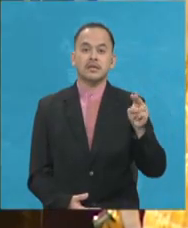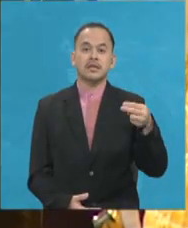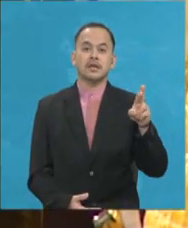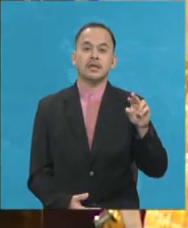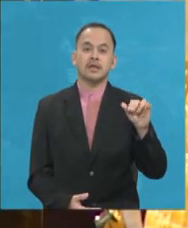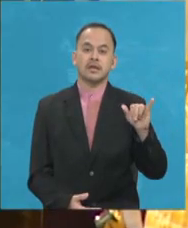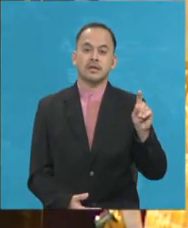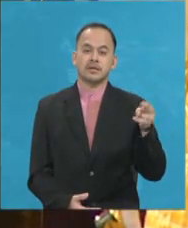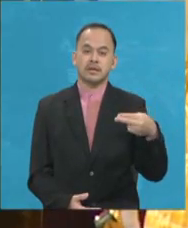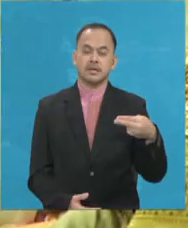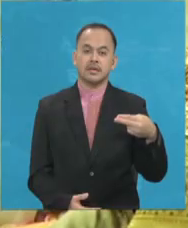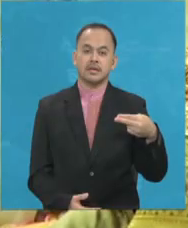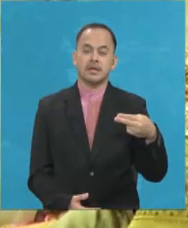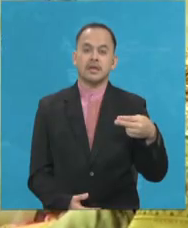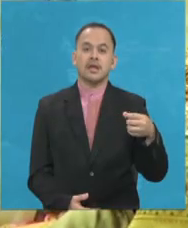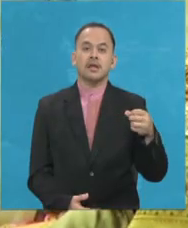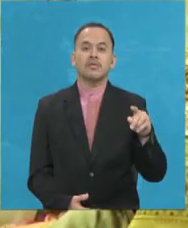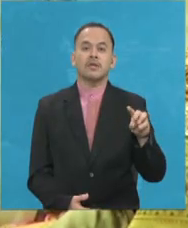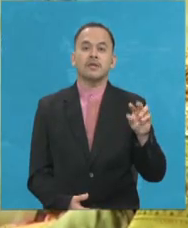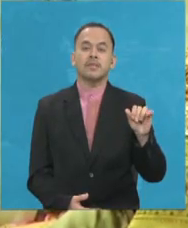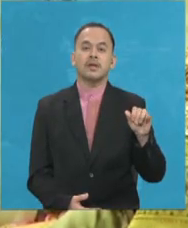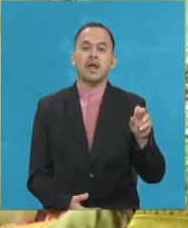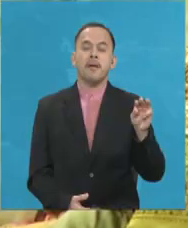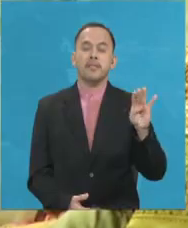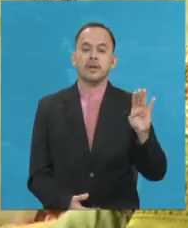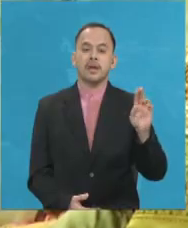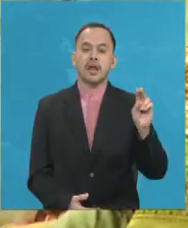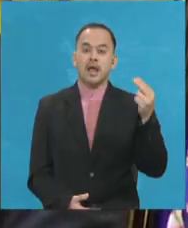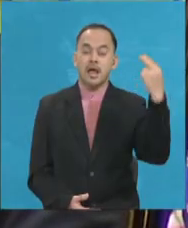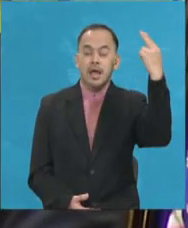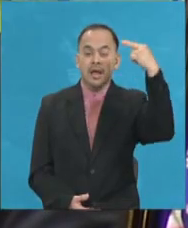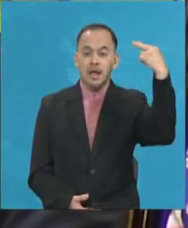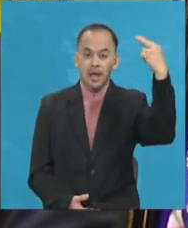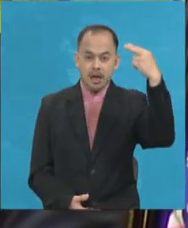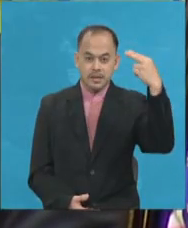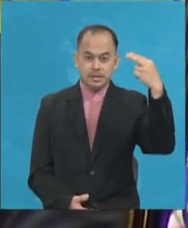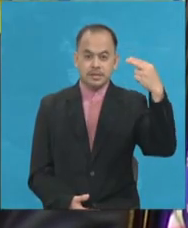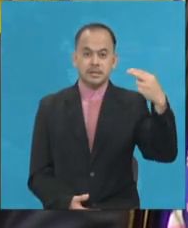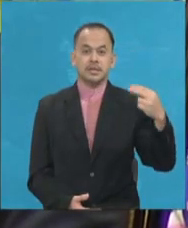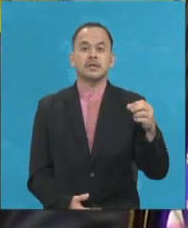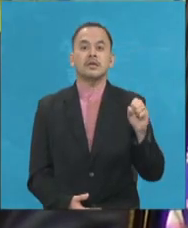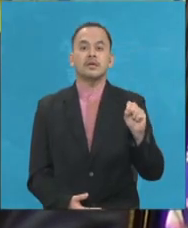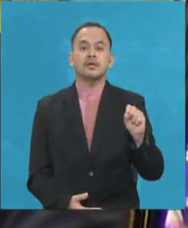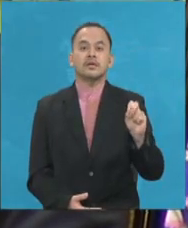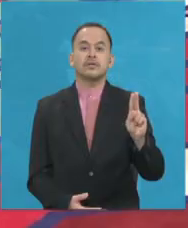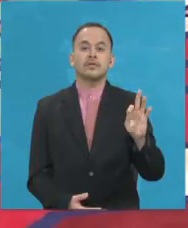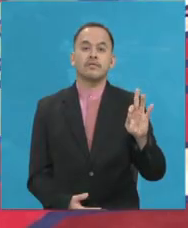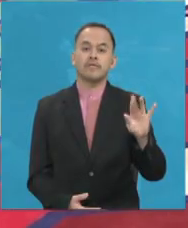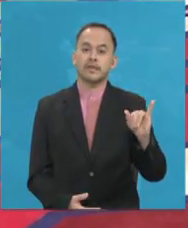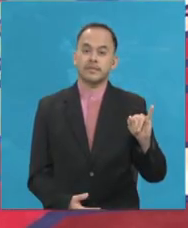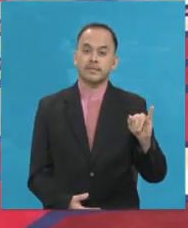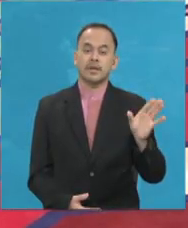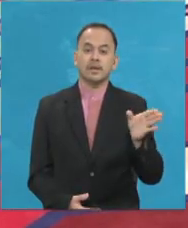Duri yang teramat Mulia Paduka Sri pengiran bendahara Sri Maharaja Permai suara dan mudah Haji sufri Bolkiah